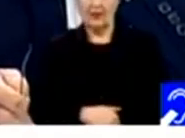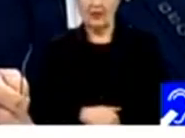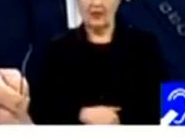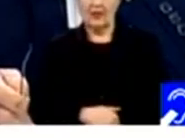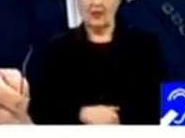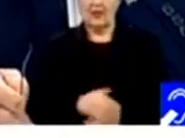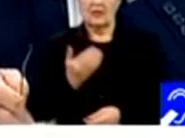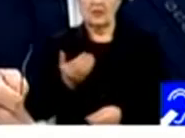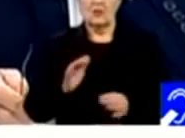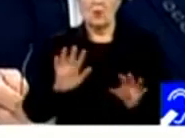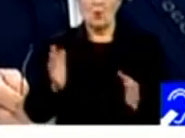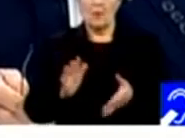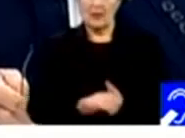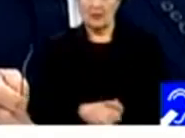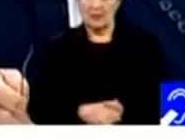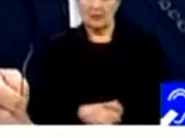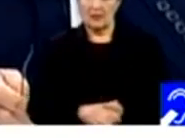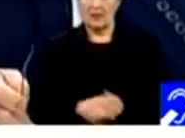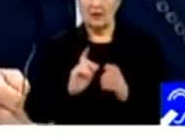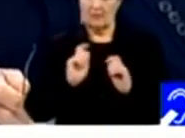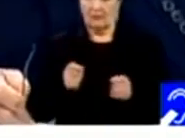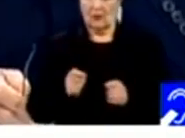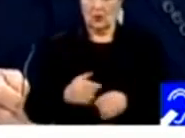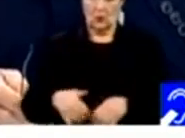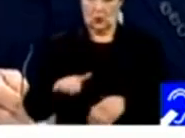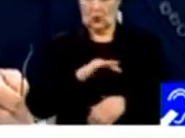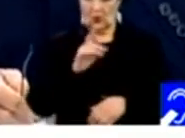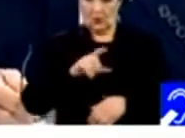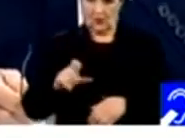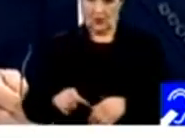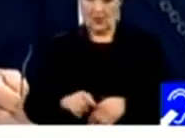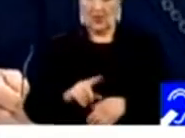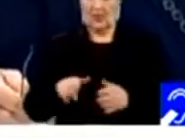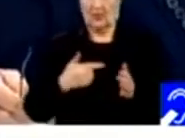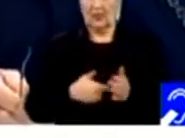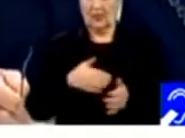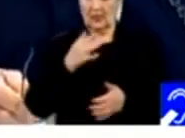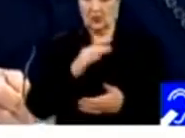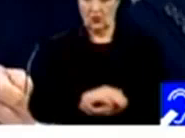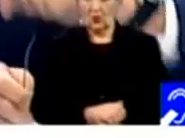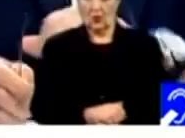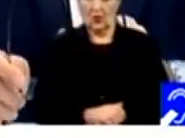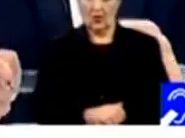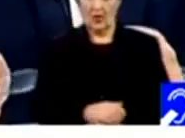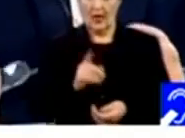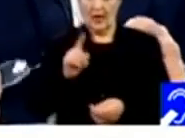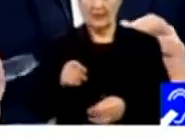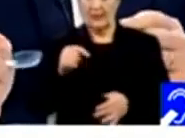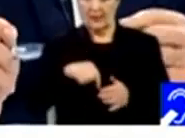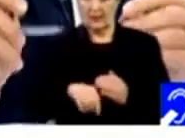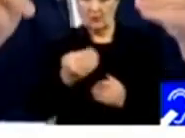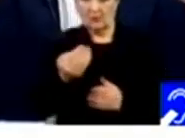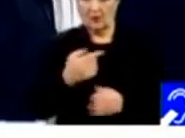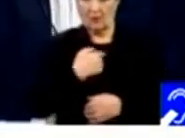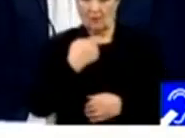Din moment ce mizați pe voturile tuturor cetățenilor, locuitorilor municipiului Chișinău, asta înseamnă că mizați